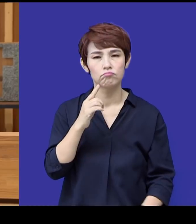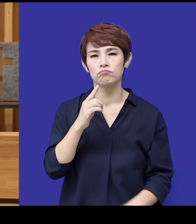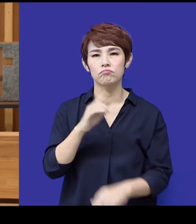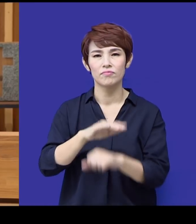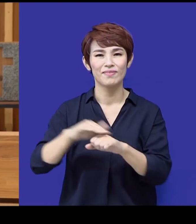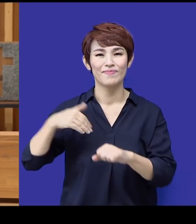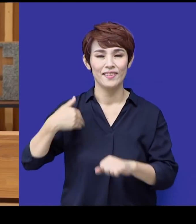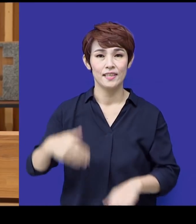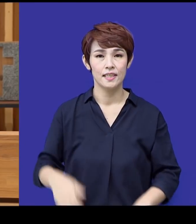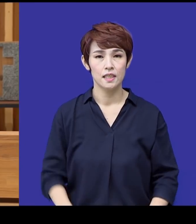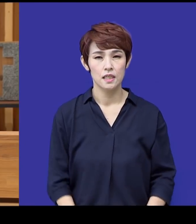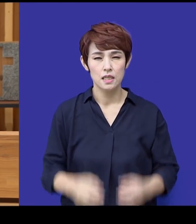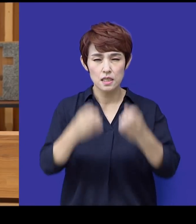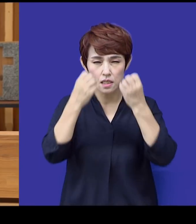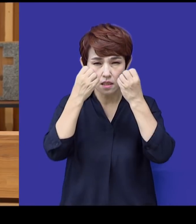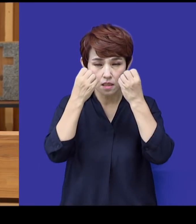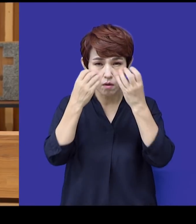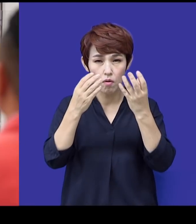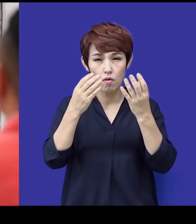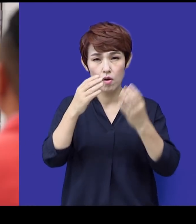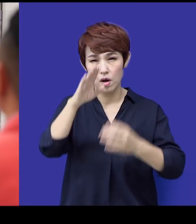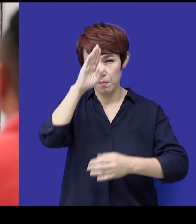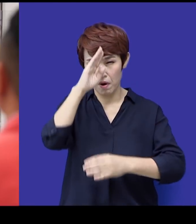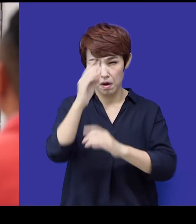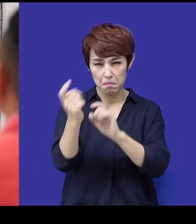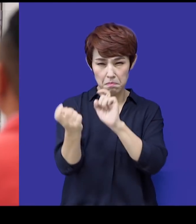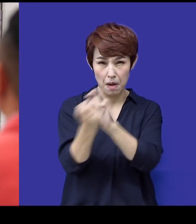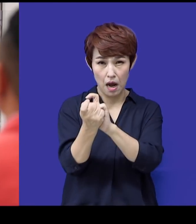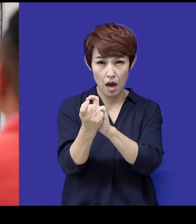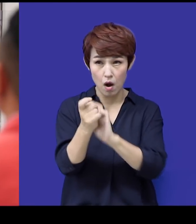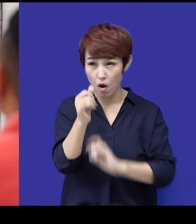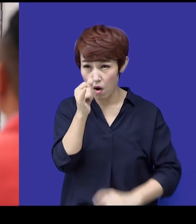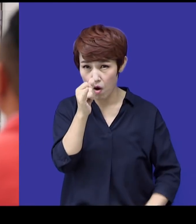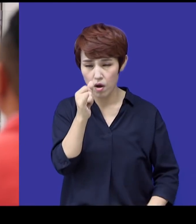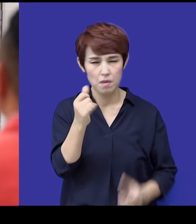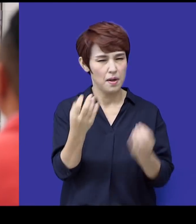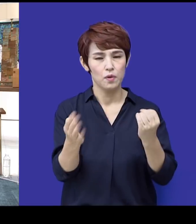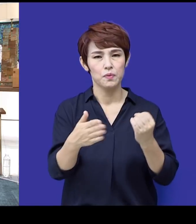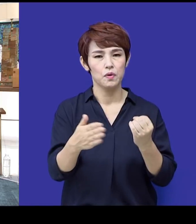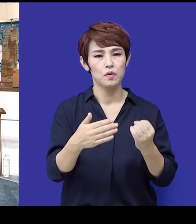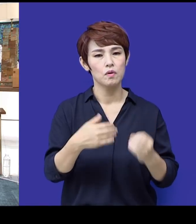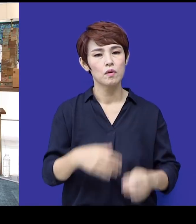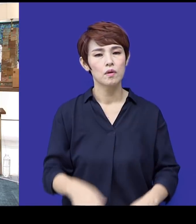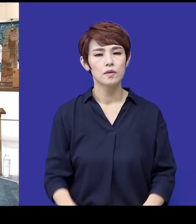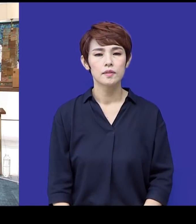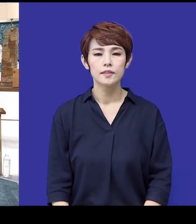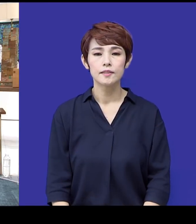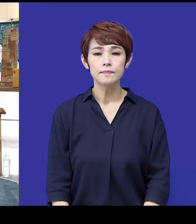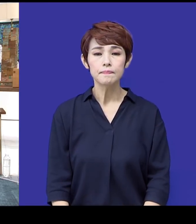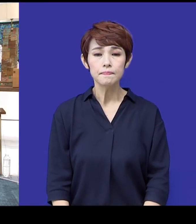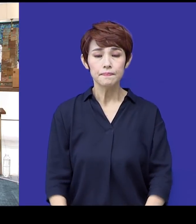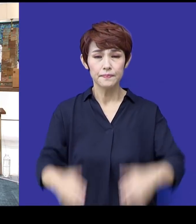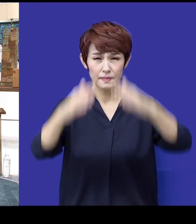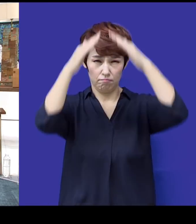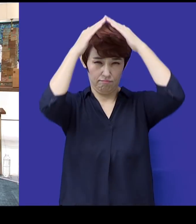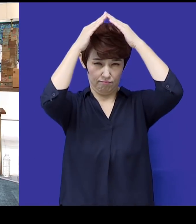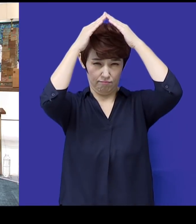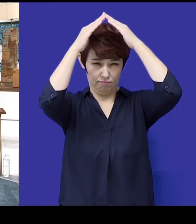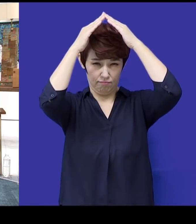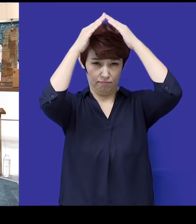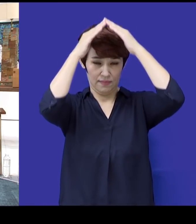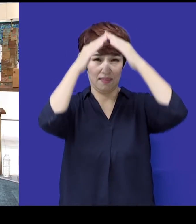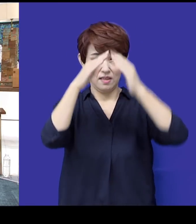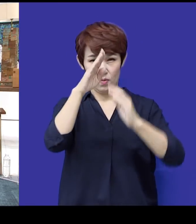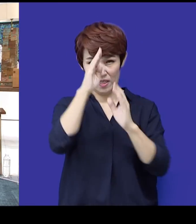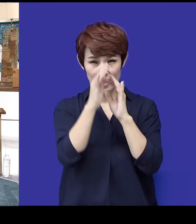없는 건가요? 거의 없어요. 제가 환자들이 한 5,500명 정도 그 일반